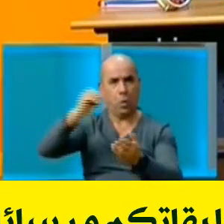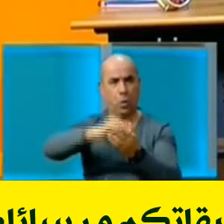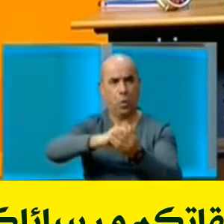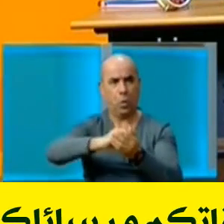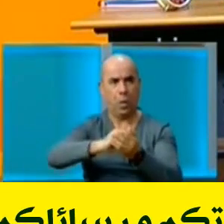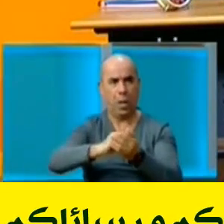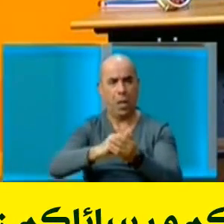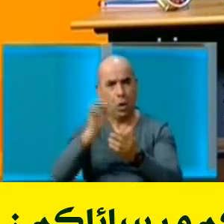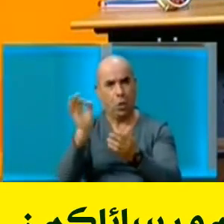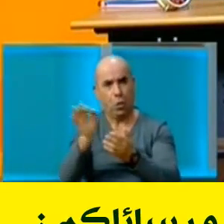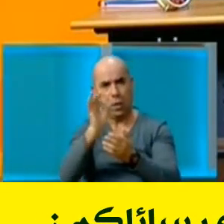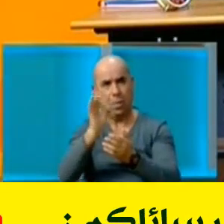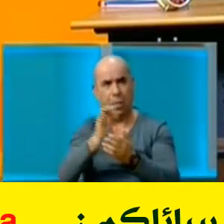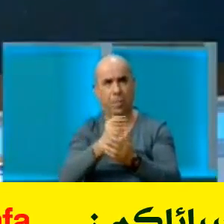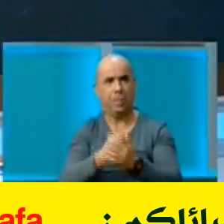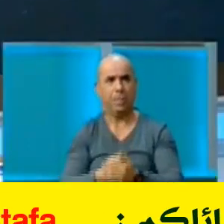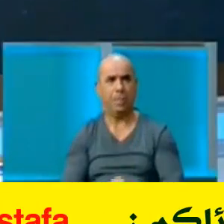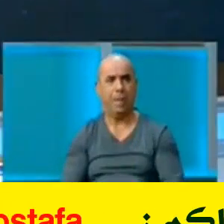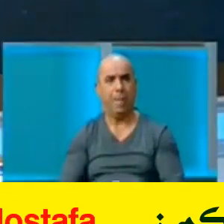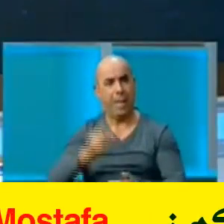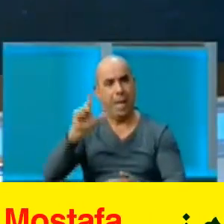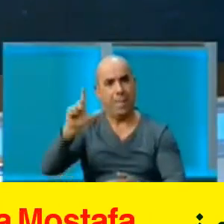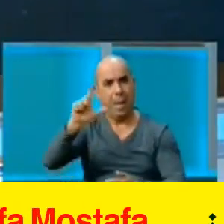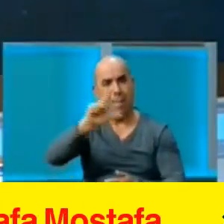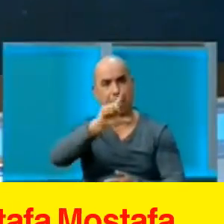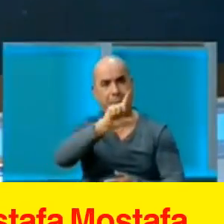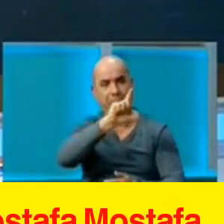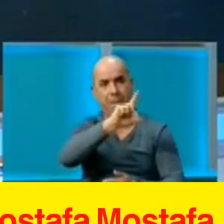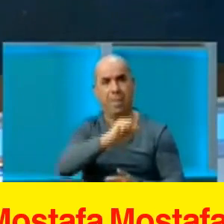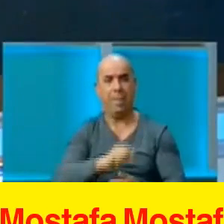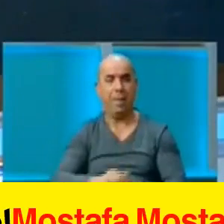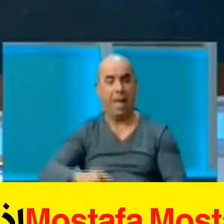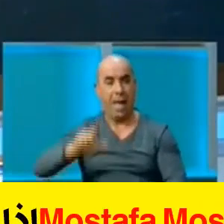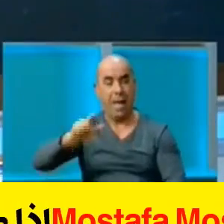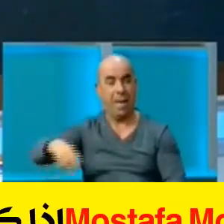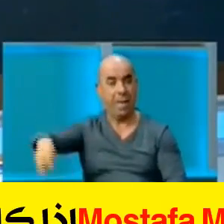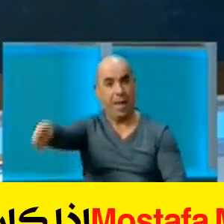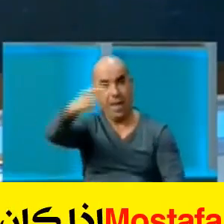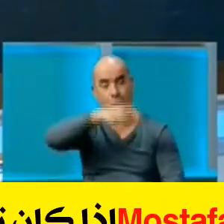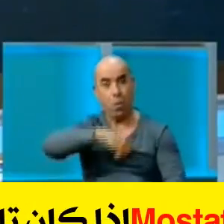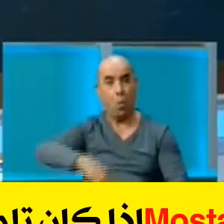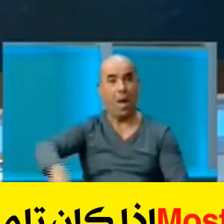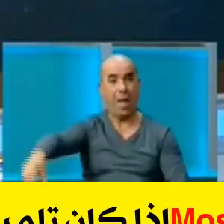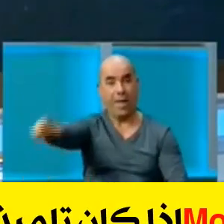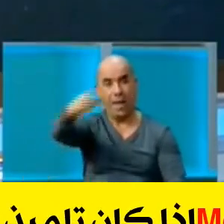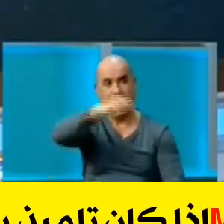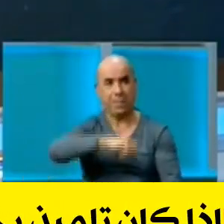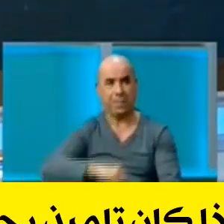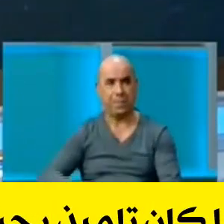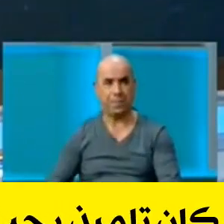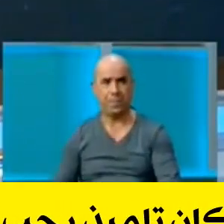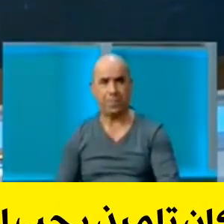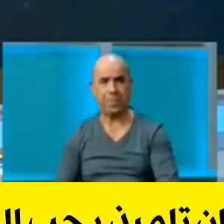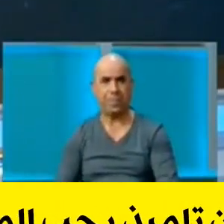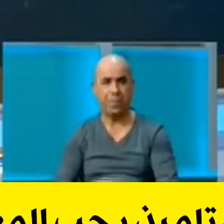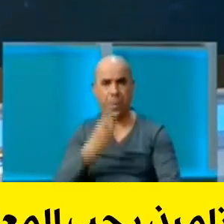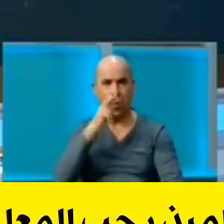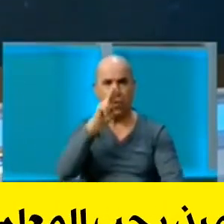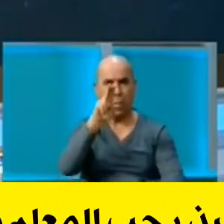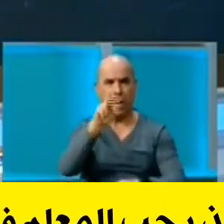ثانيهما أيضا مشددة. لدينا اللذين، اللتين. جيد، كما